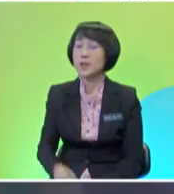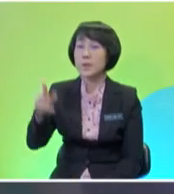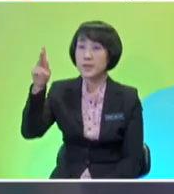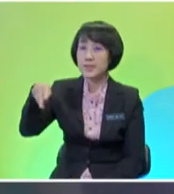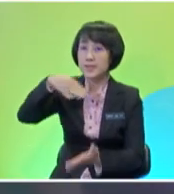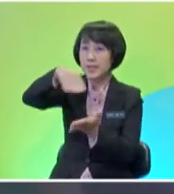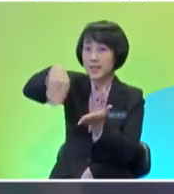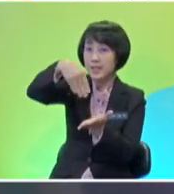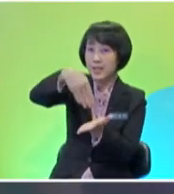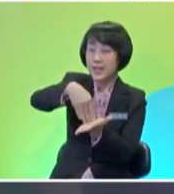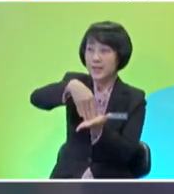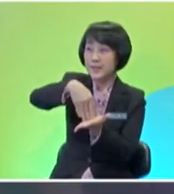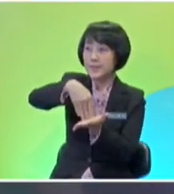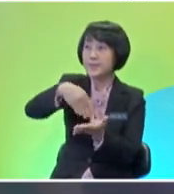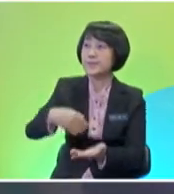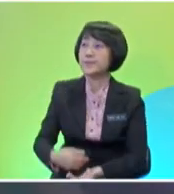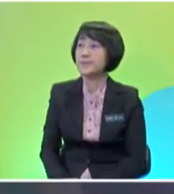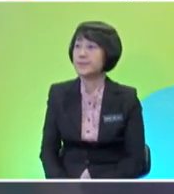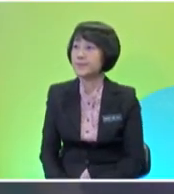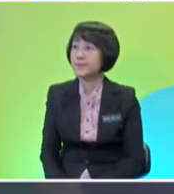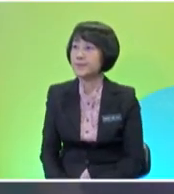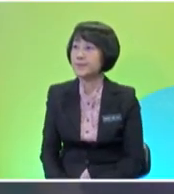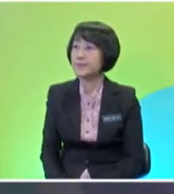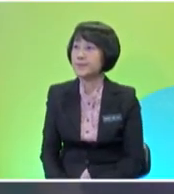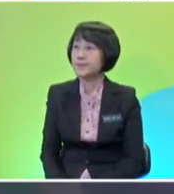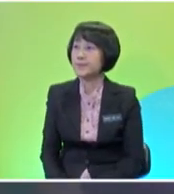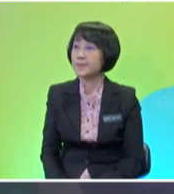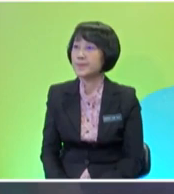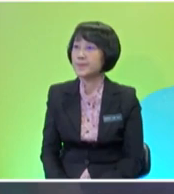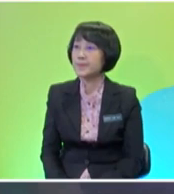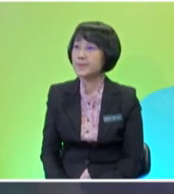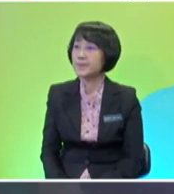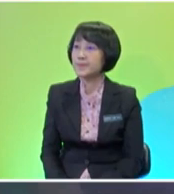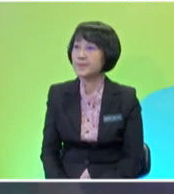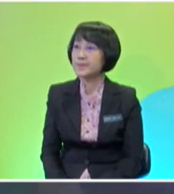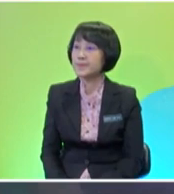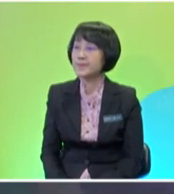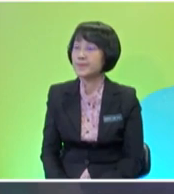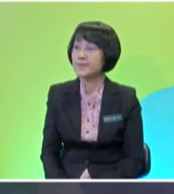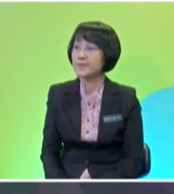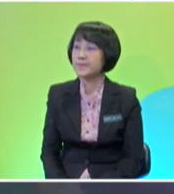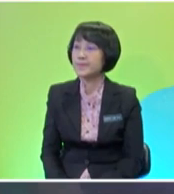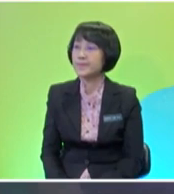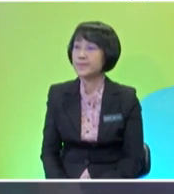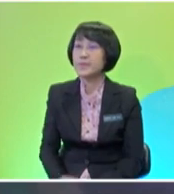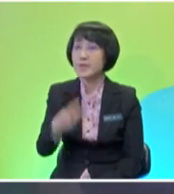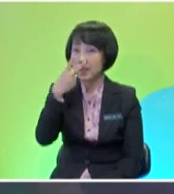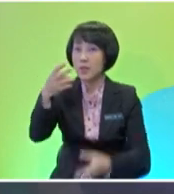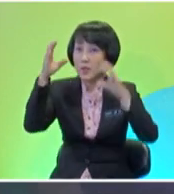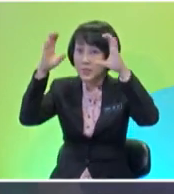tengah. 2. Lepas kita dah buat ni, barulah kita boleh pasang ini semua. 3. Okey,